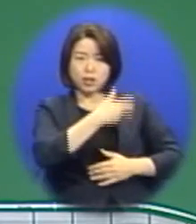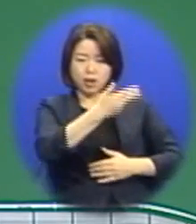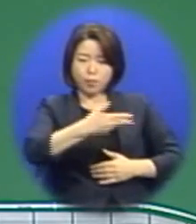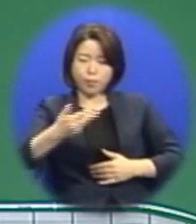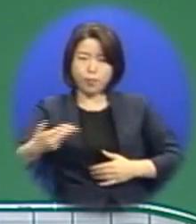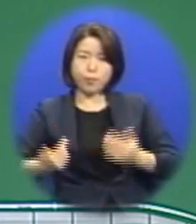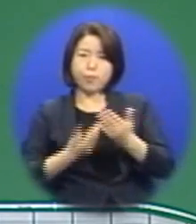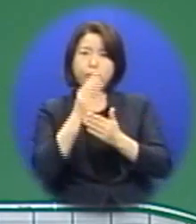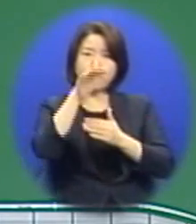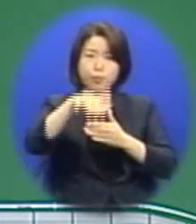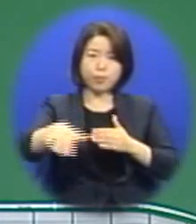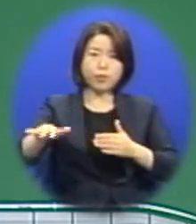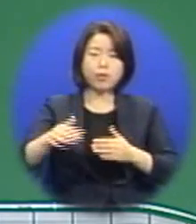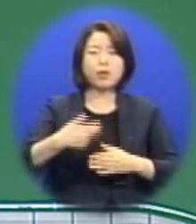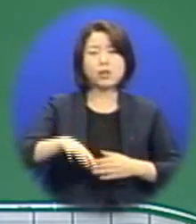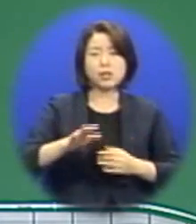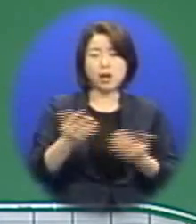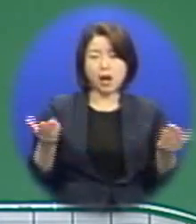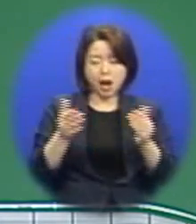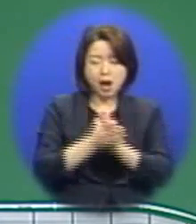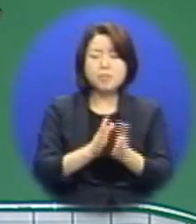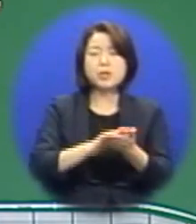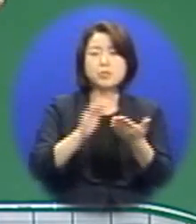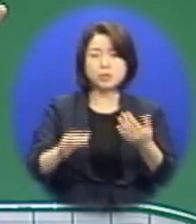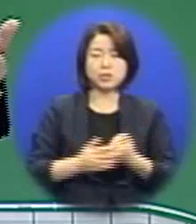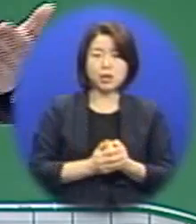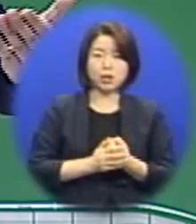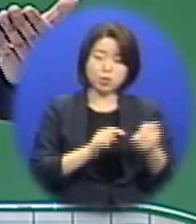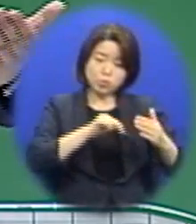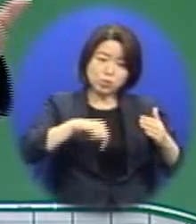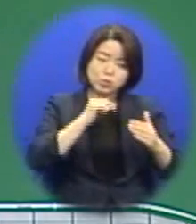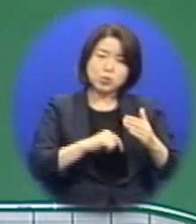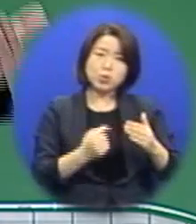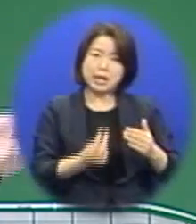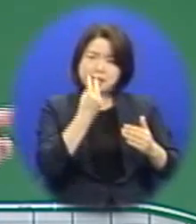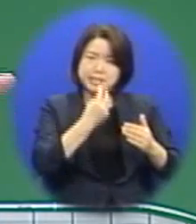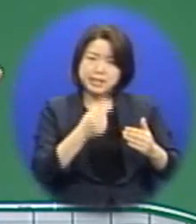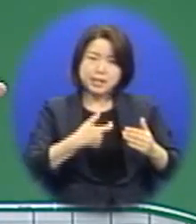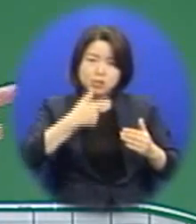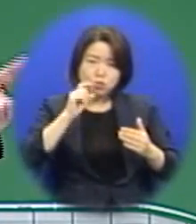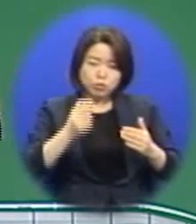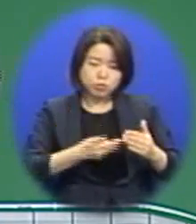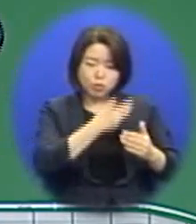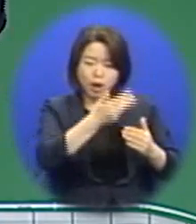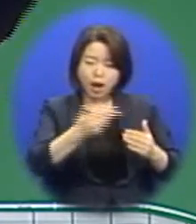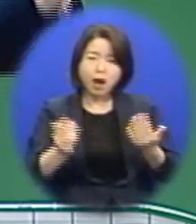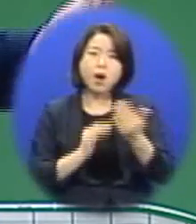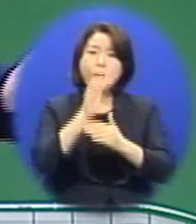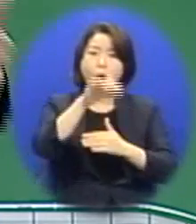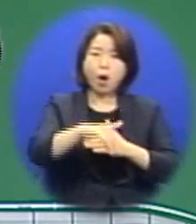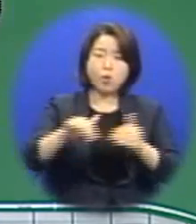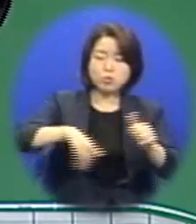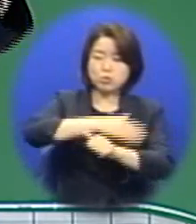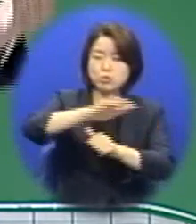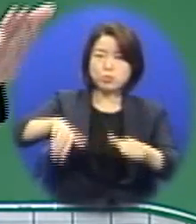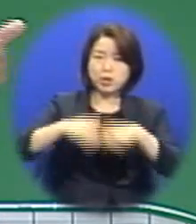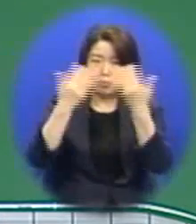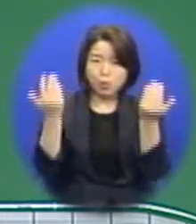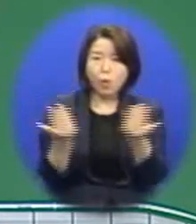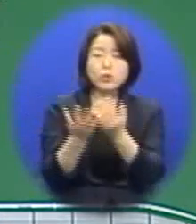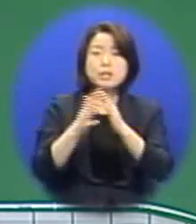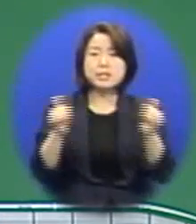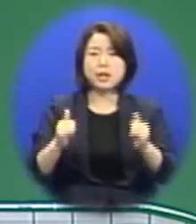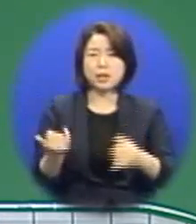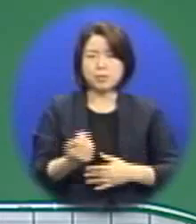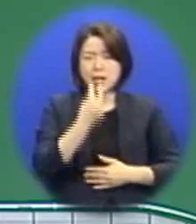아멘입니다. 우리 속에 생수의 강이 흘러나와서 우리 주변에 있는 모든 사람들이 다 생기가